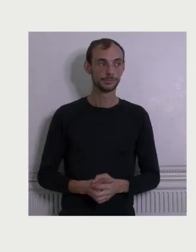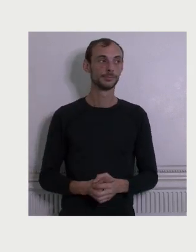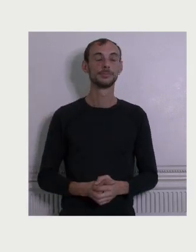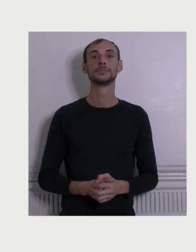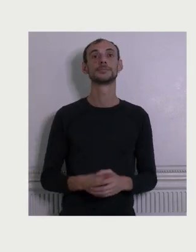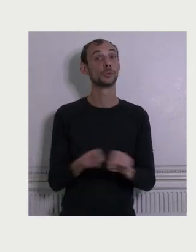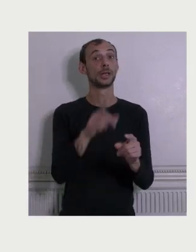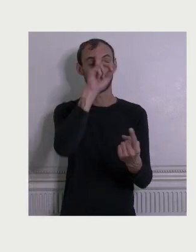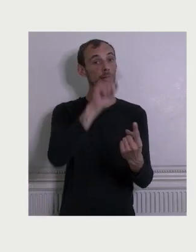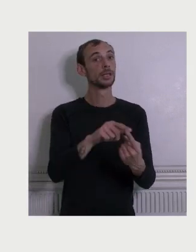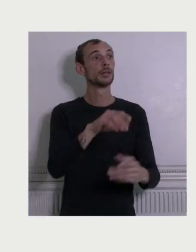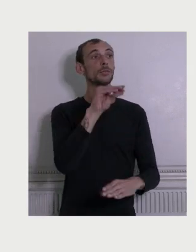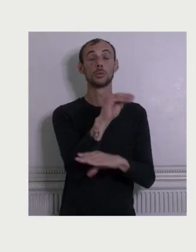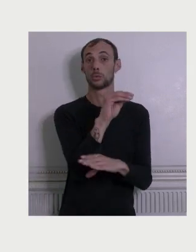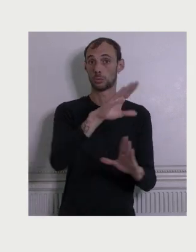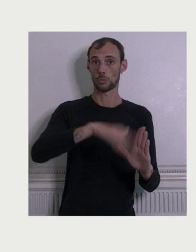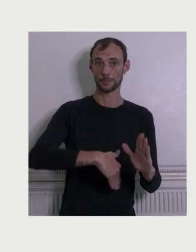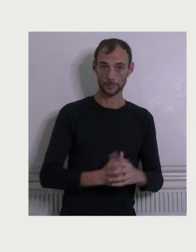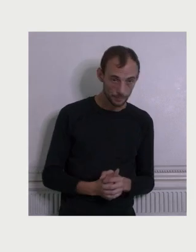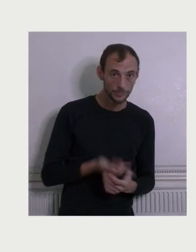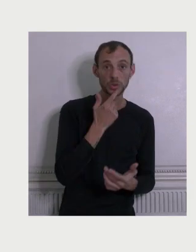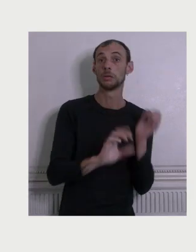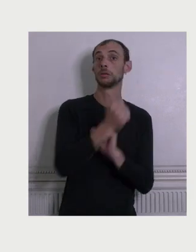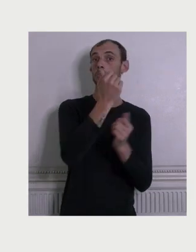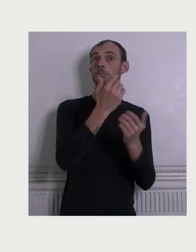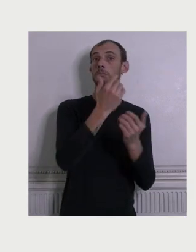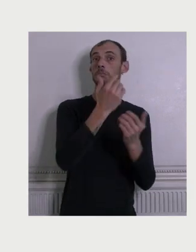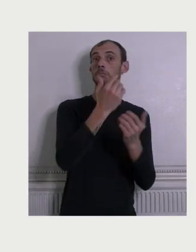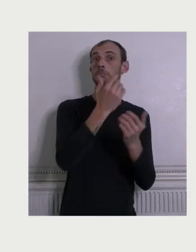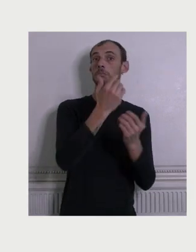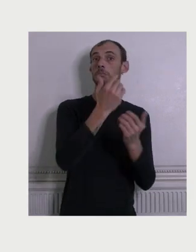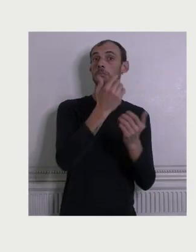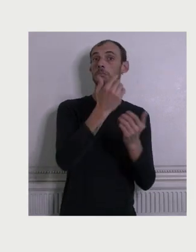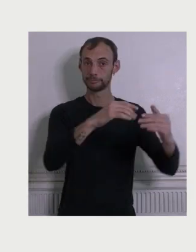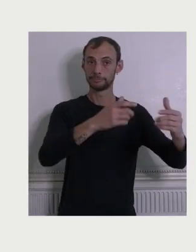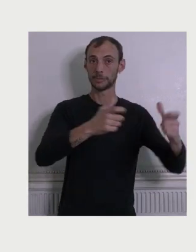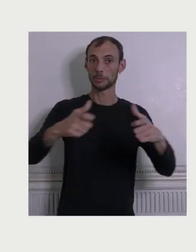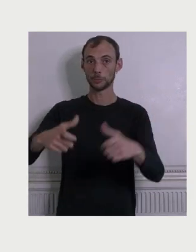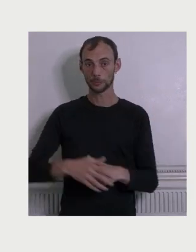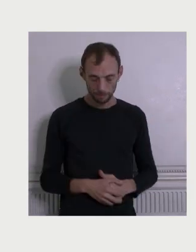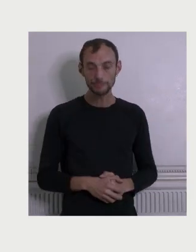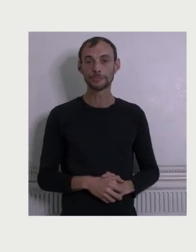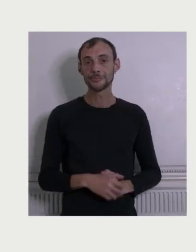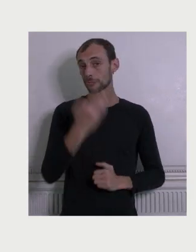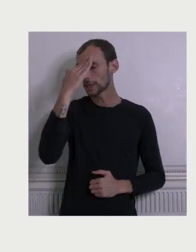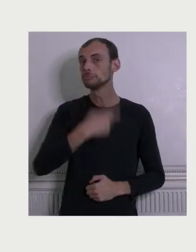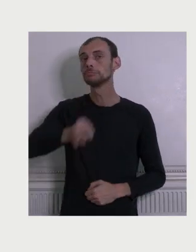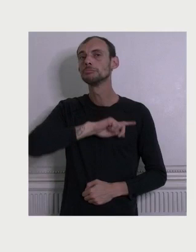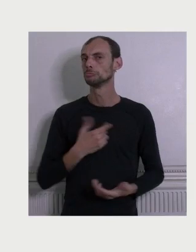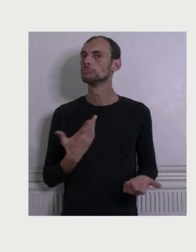On parle souvent de chiffres et d'évaluation ici. Eh bien, vous l'avez vu dans notre excellent quotidien du Sud-Ouest, que je ne pouvais pas